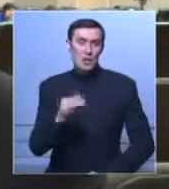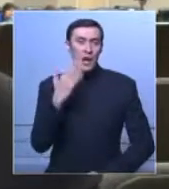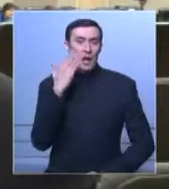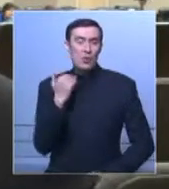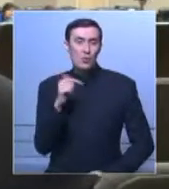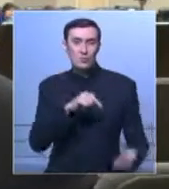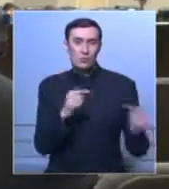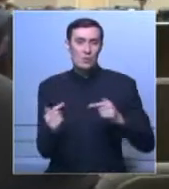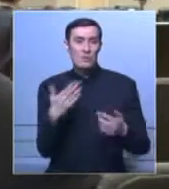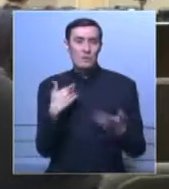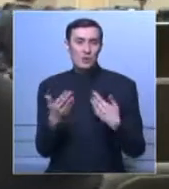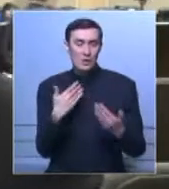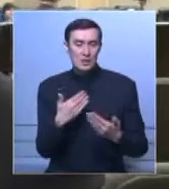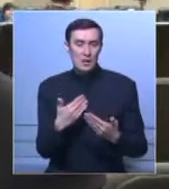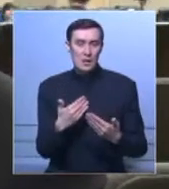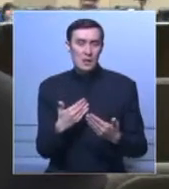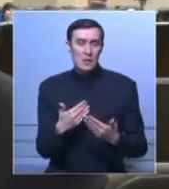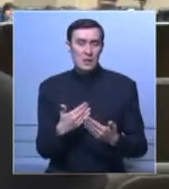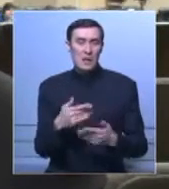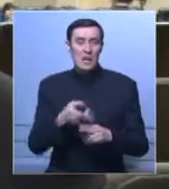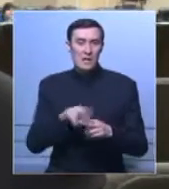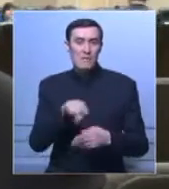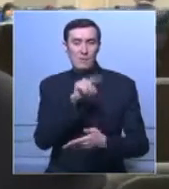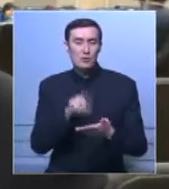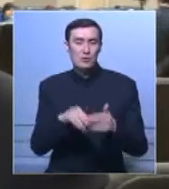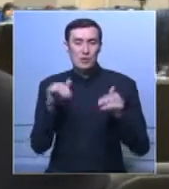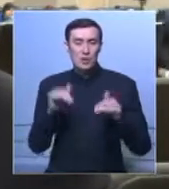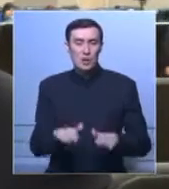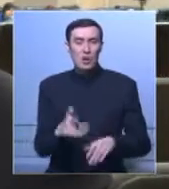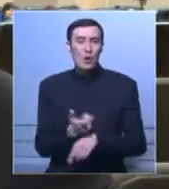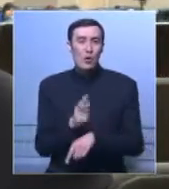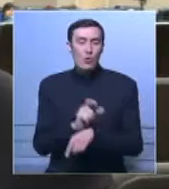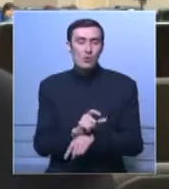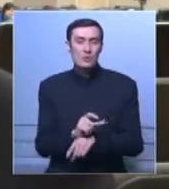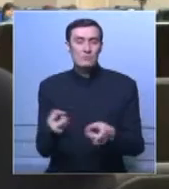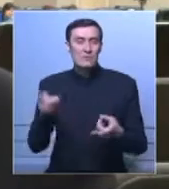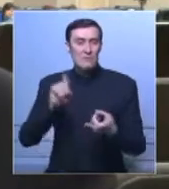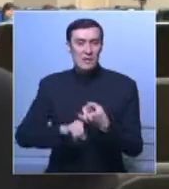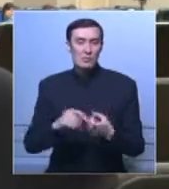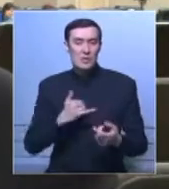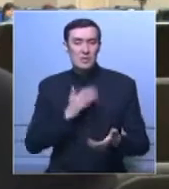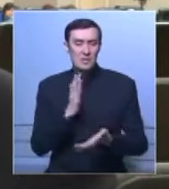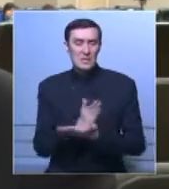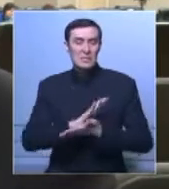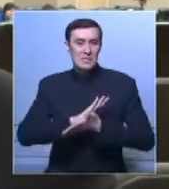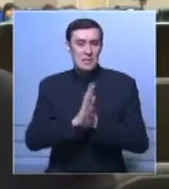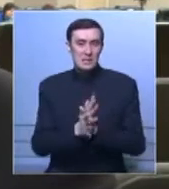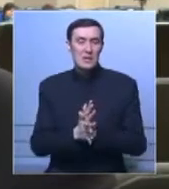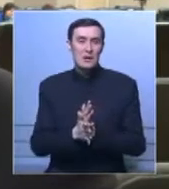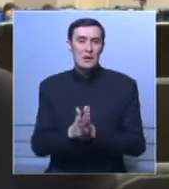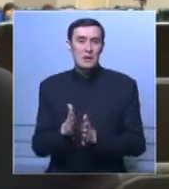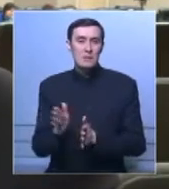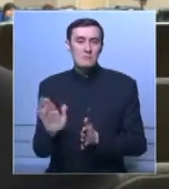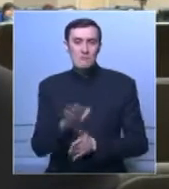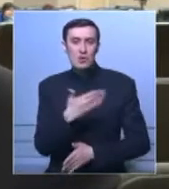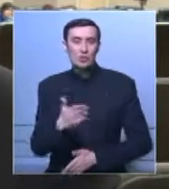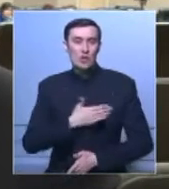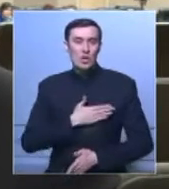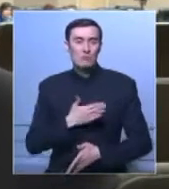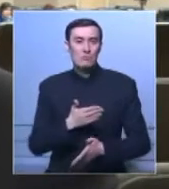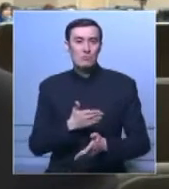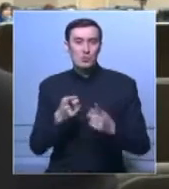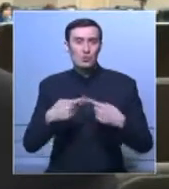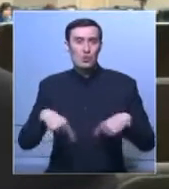легко общаться, и легко решать эти вопросы. Очень тесная связь между нашими службами,